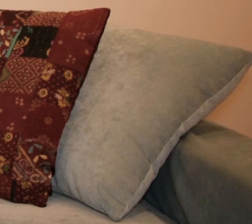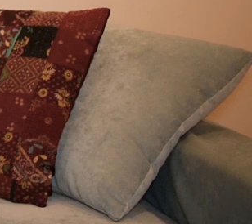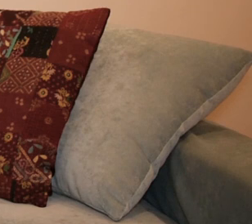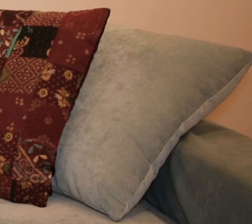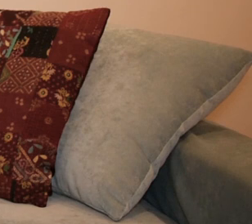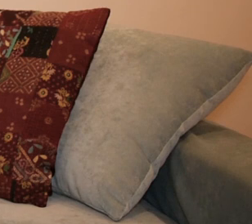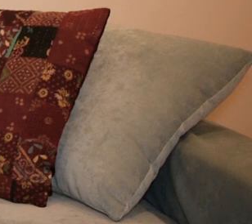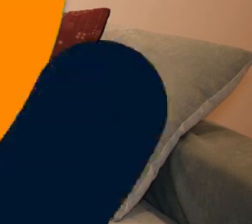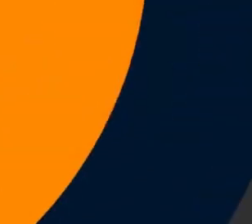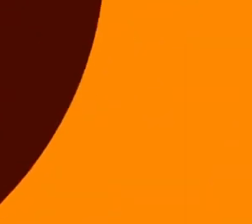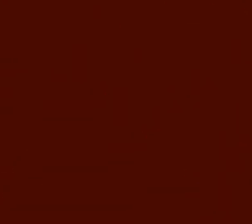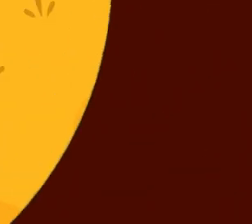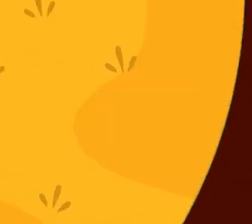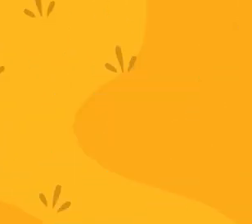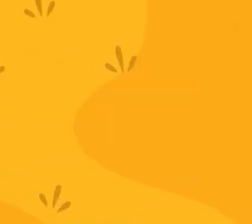है।